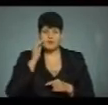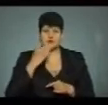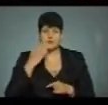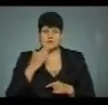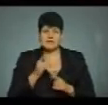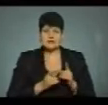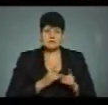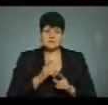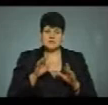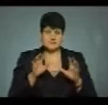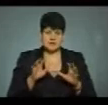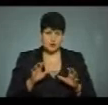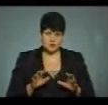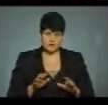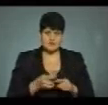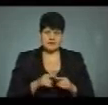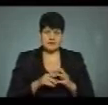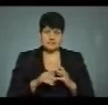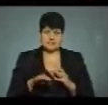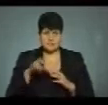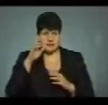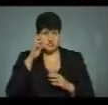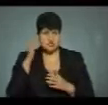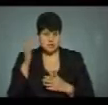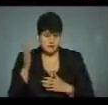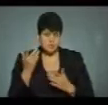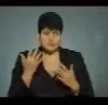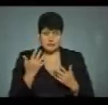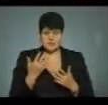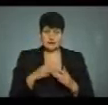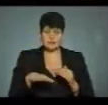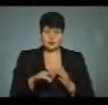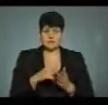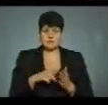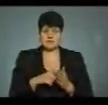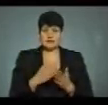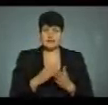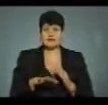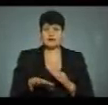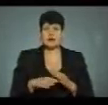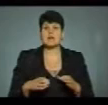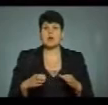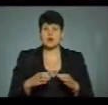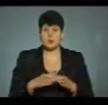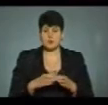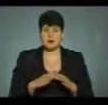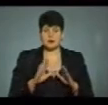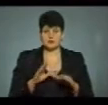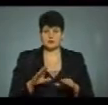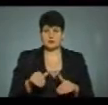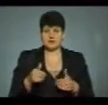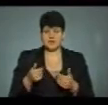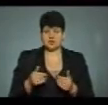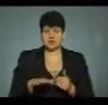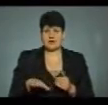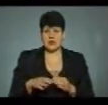зміни в законодавстві, ці землі державні, оскільки на території міста утворена територіальна громада, підлягають передачі